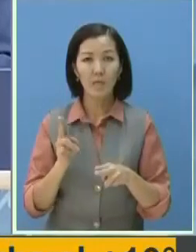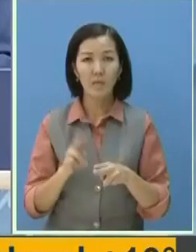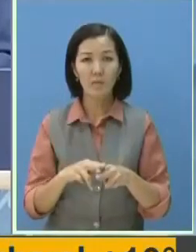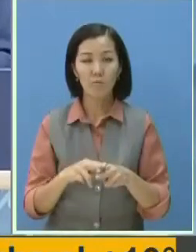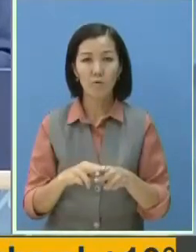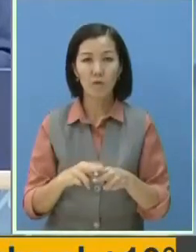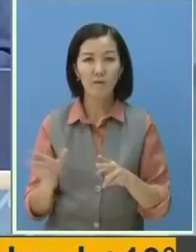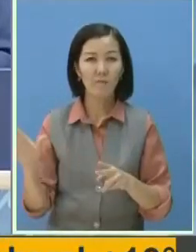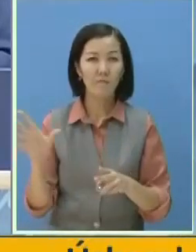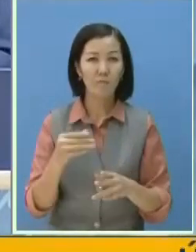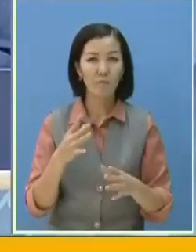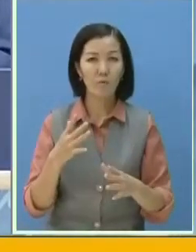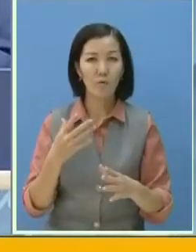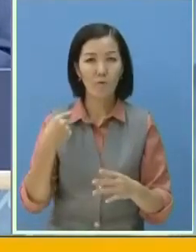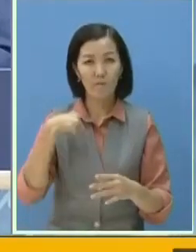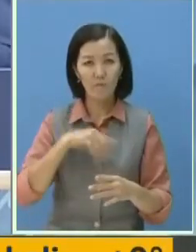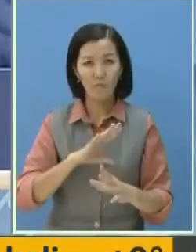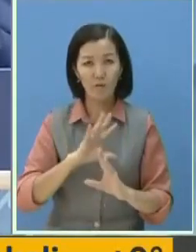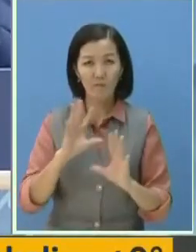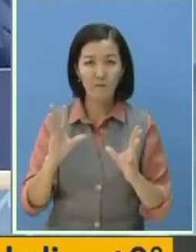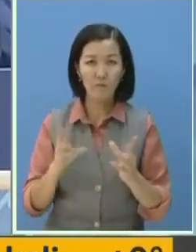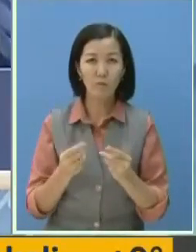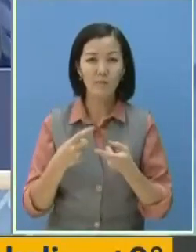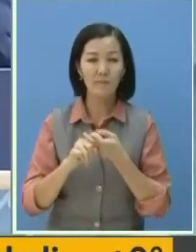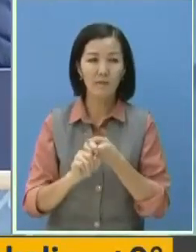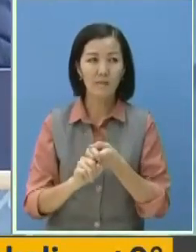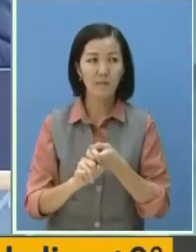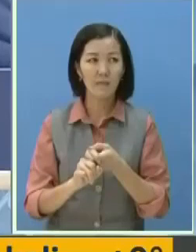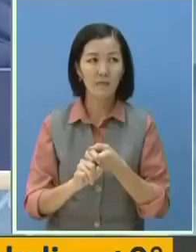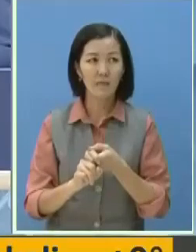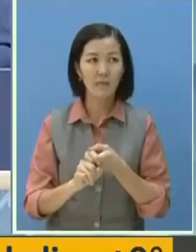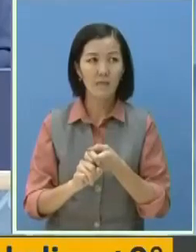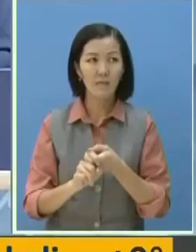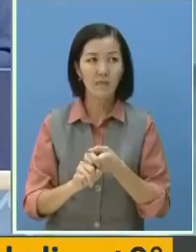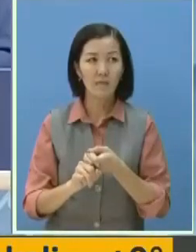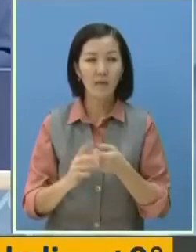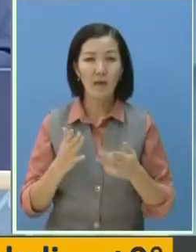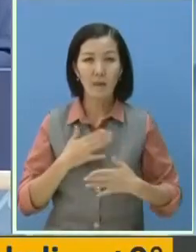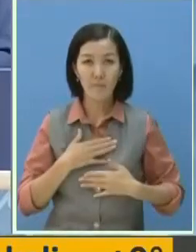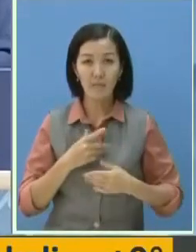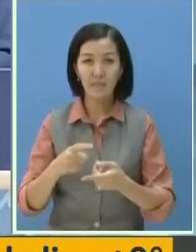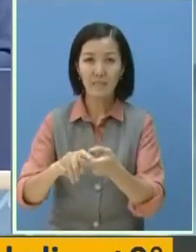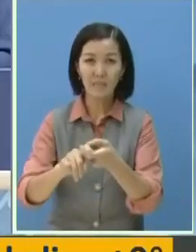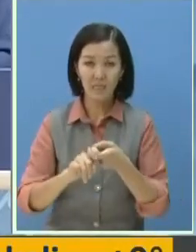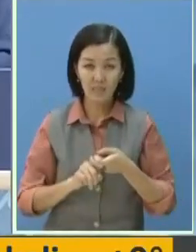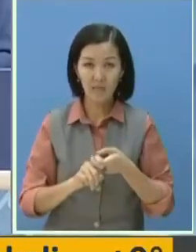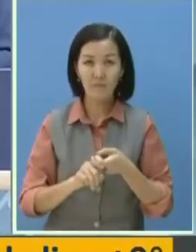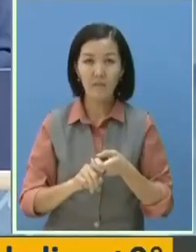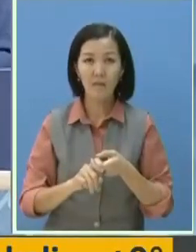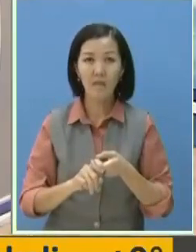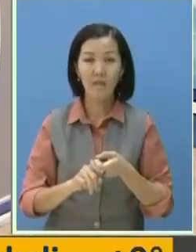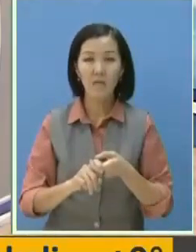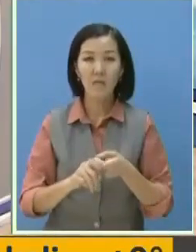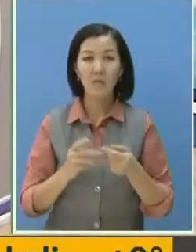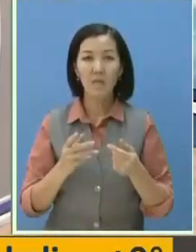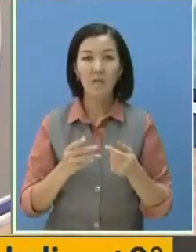иммунитет. А встречаемся мы с вирусом вот из внешней среды через свои слизистые. Это носоглотка,